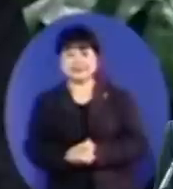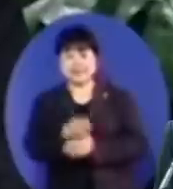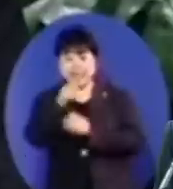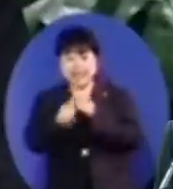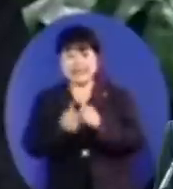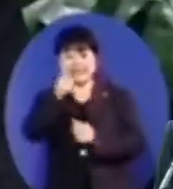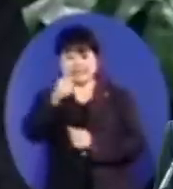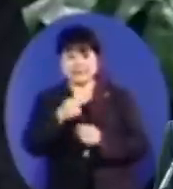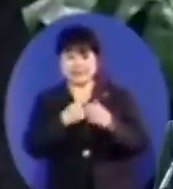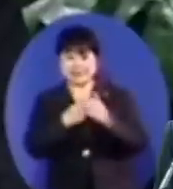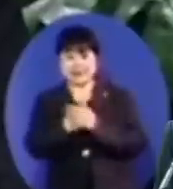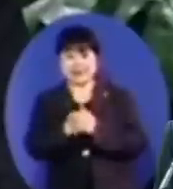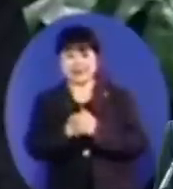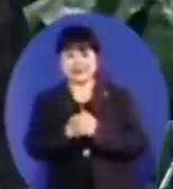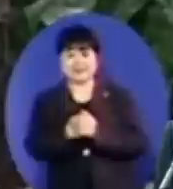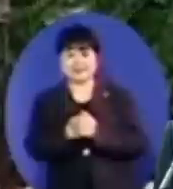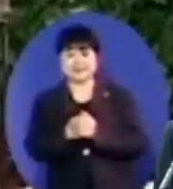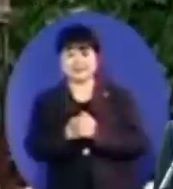하나님이신데